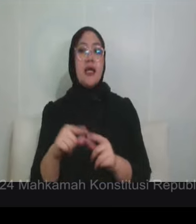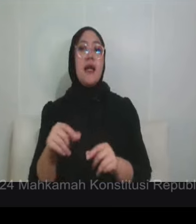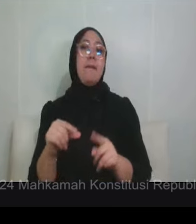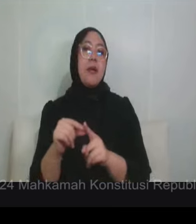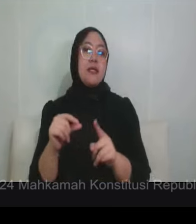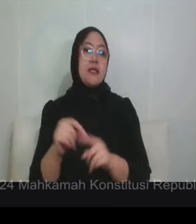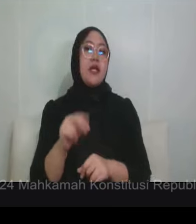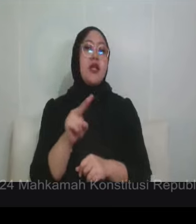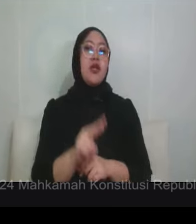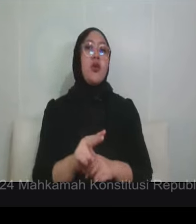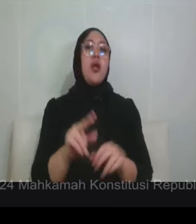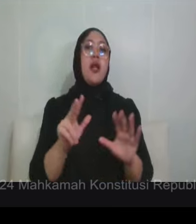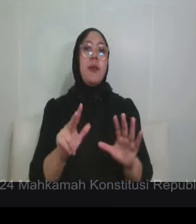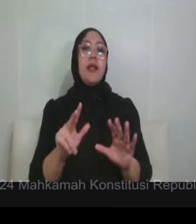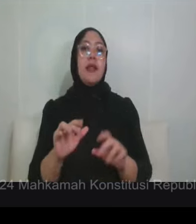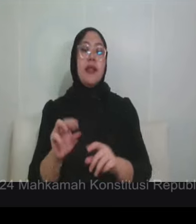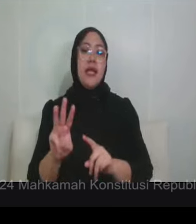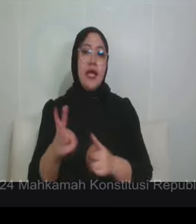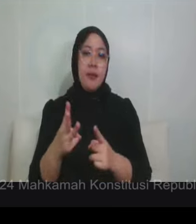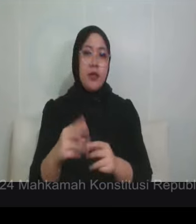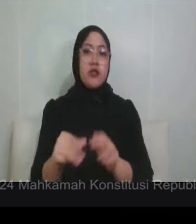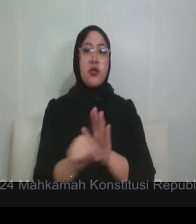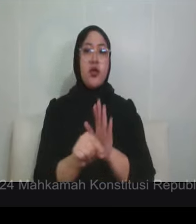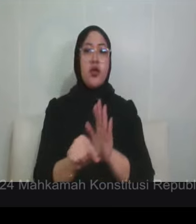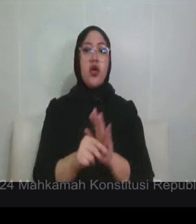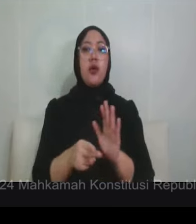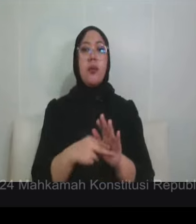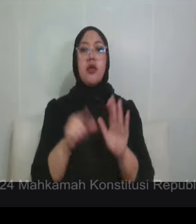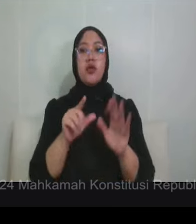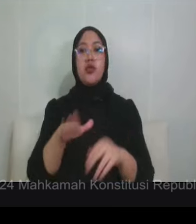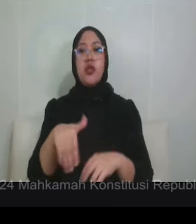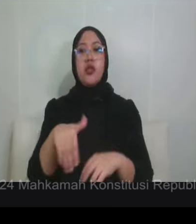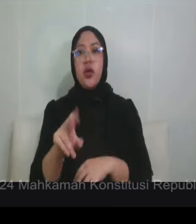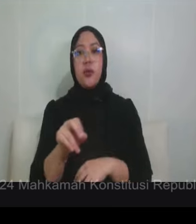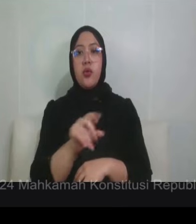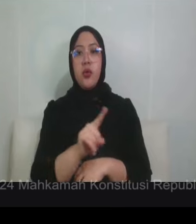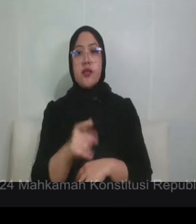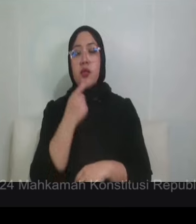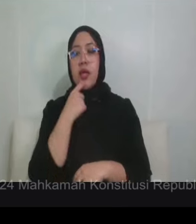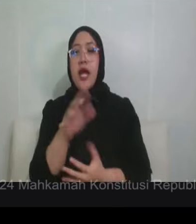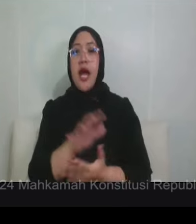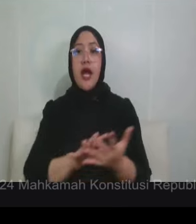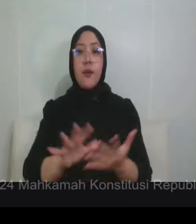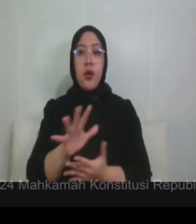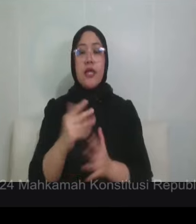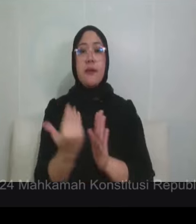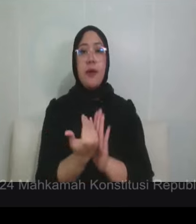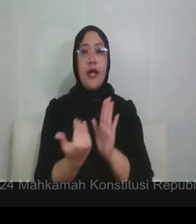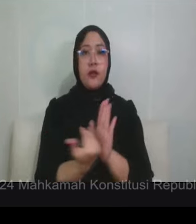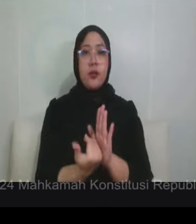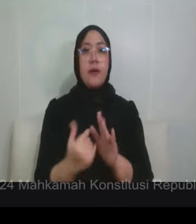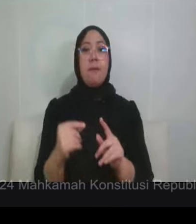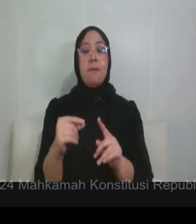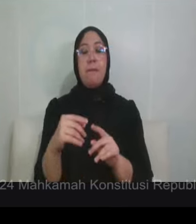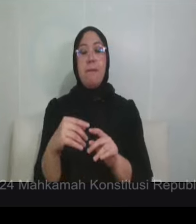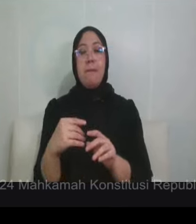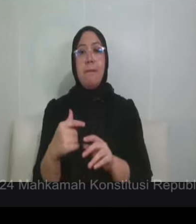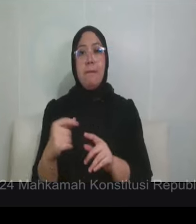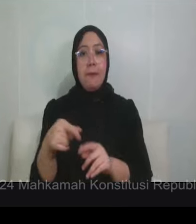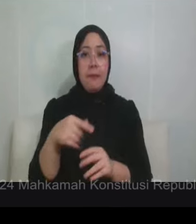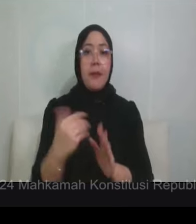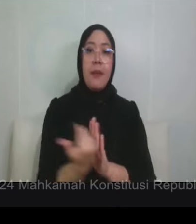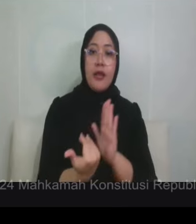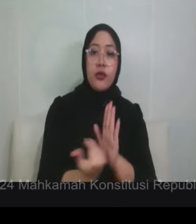13 undang-undang Nomor 7 Tahun 2021 tentang harmonisasi peraturan perpajakan lembara Negara Indonesia tahun